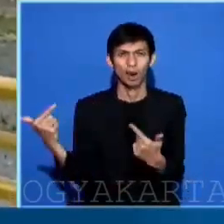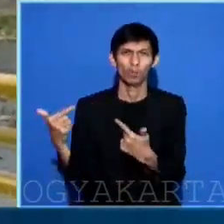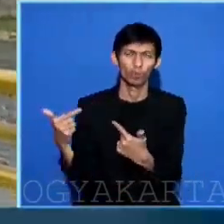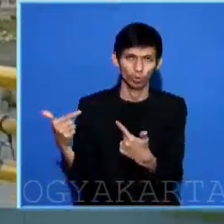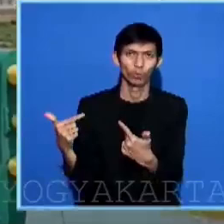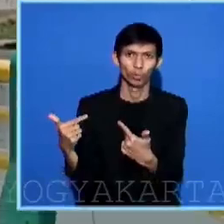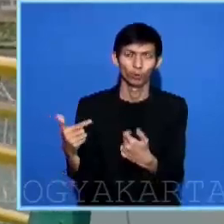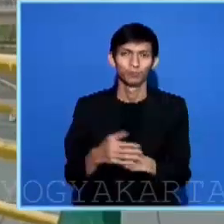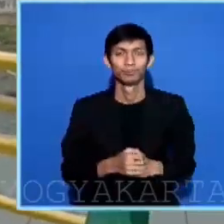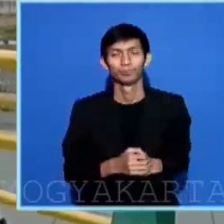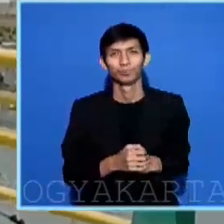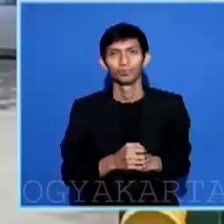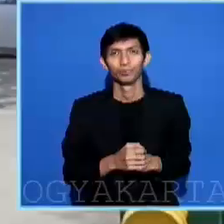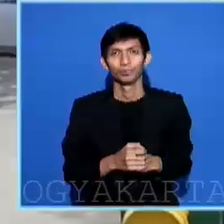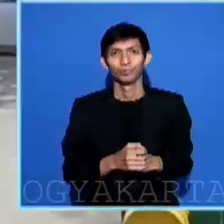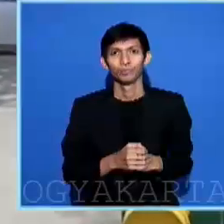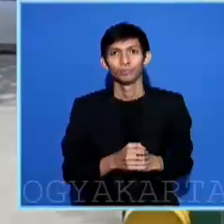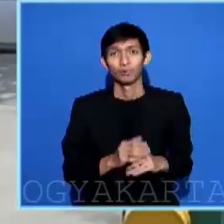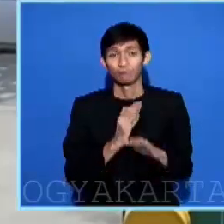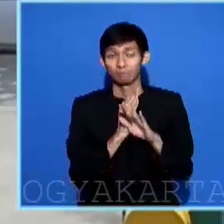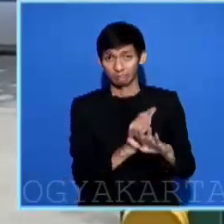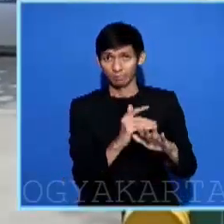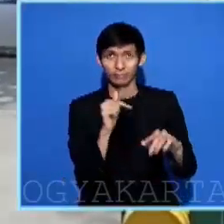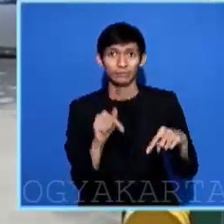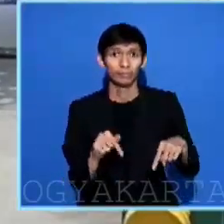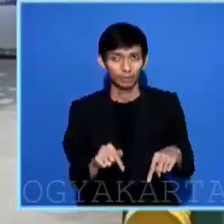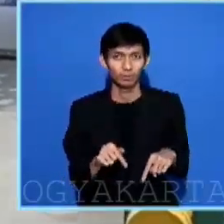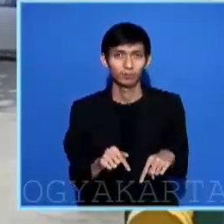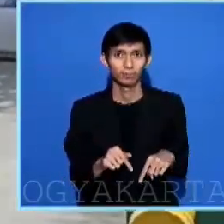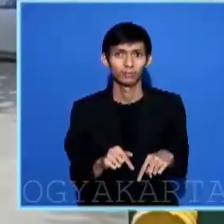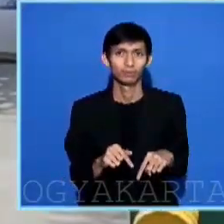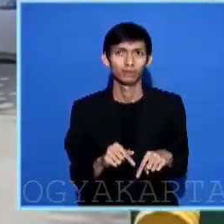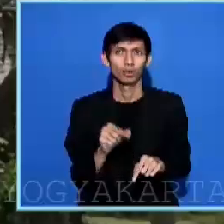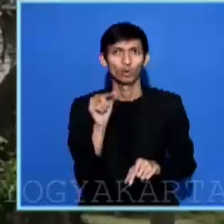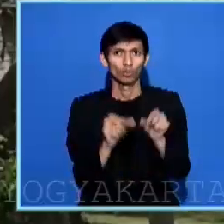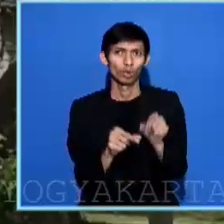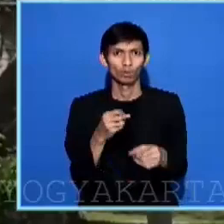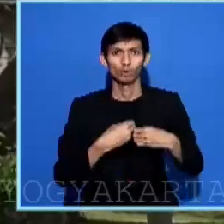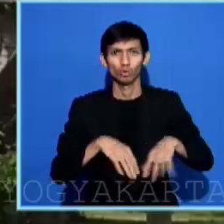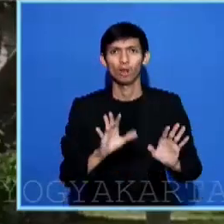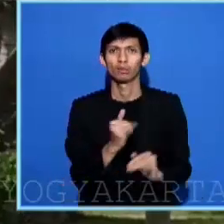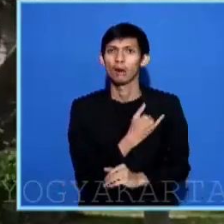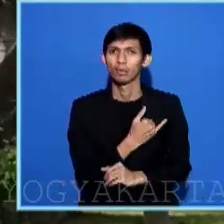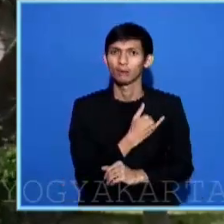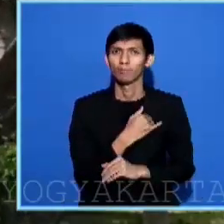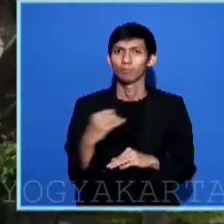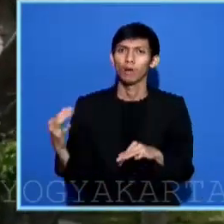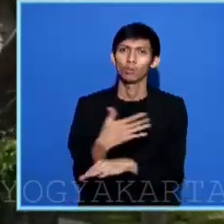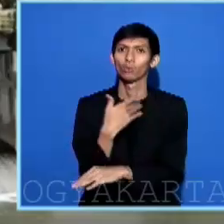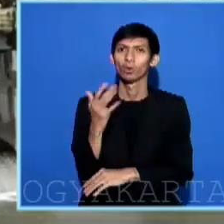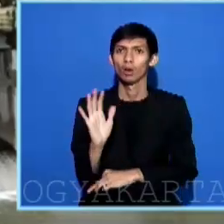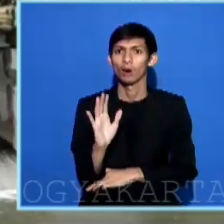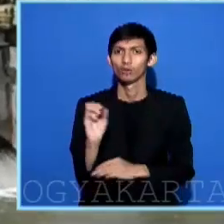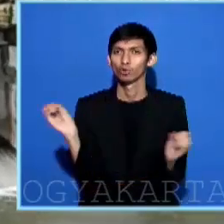Adanya larangan melintas bagi kendaraan roda 4 atau lebih ini, diyakini pedagang, tidak akan mempengaruhi tingkat kunjungan wisatawan di